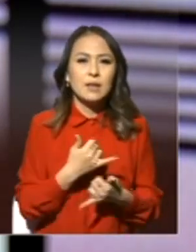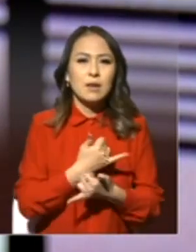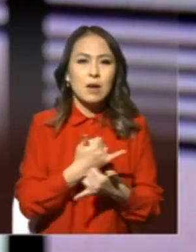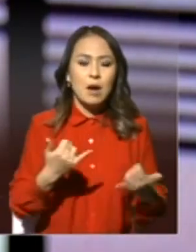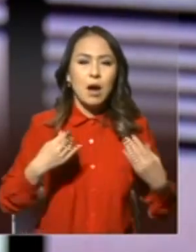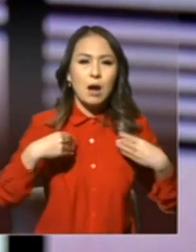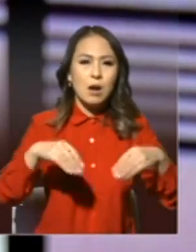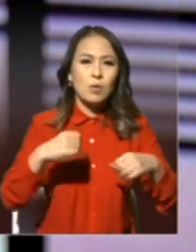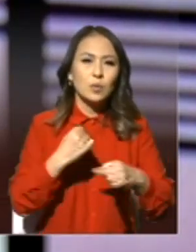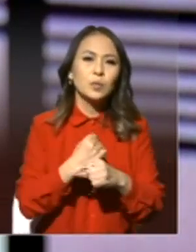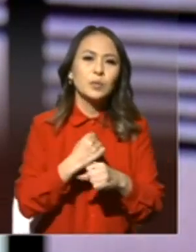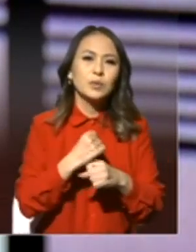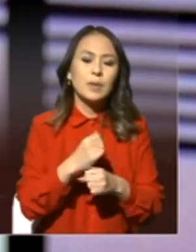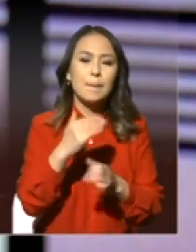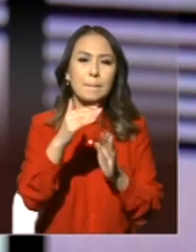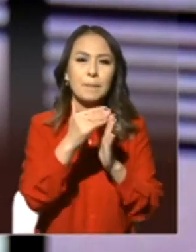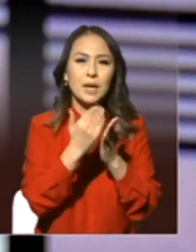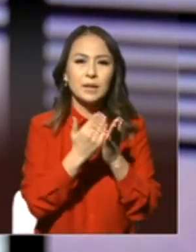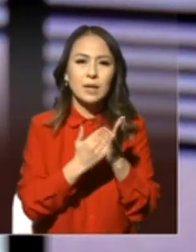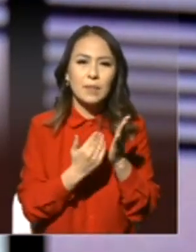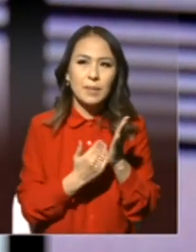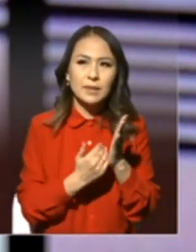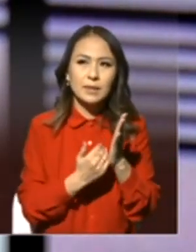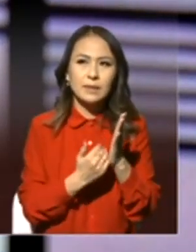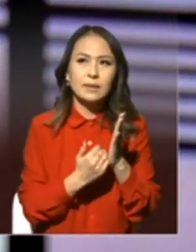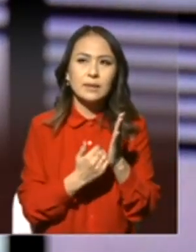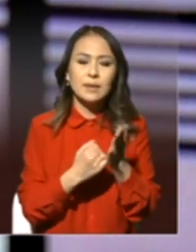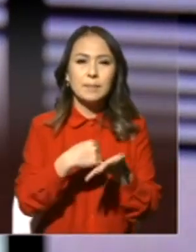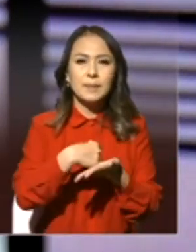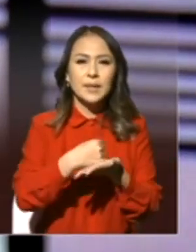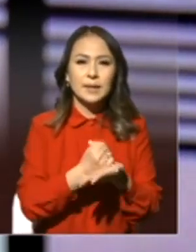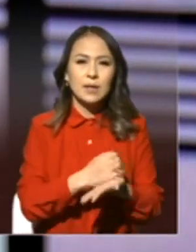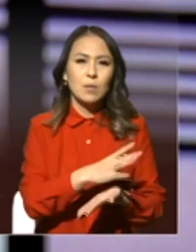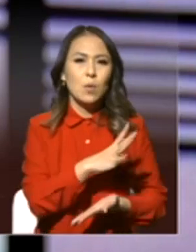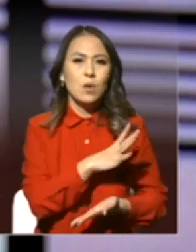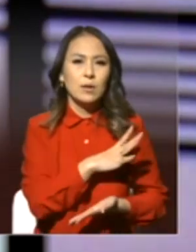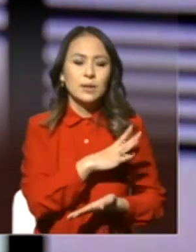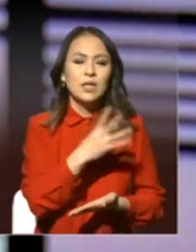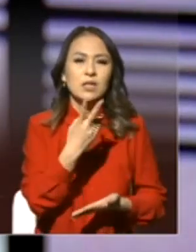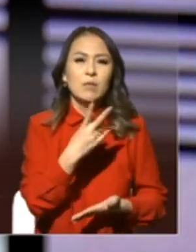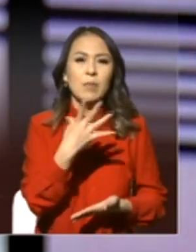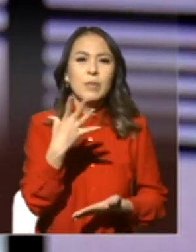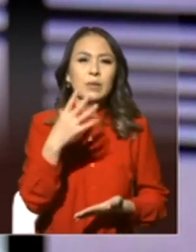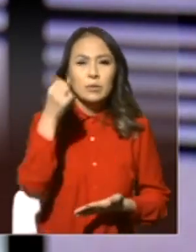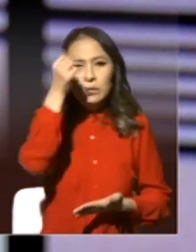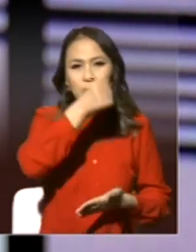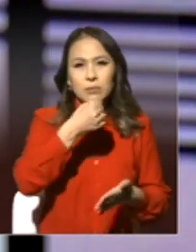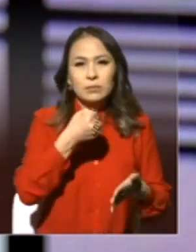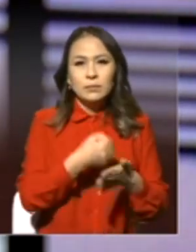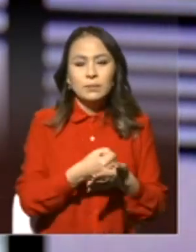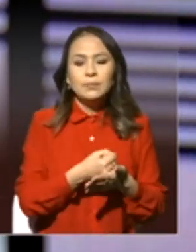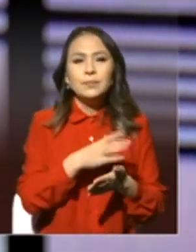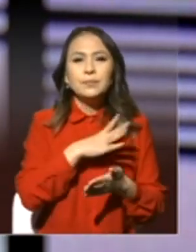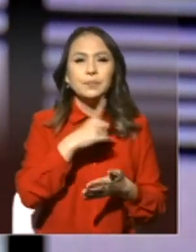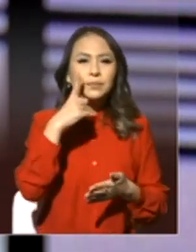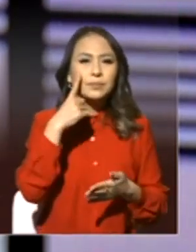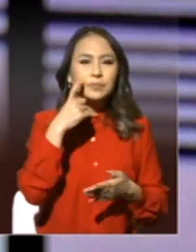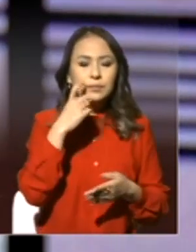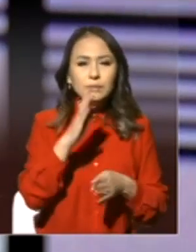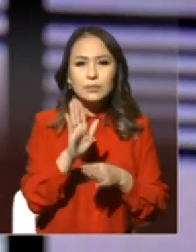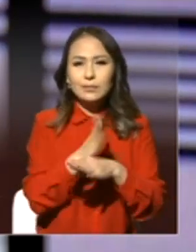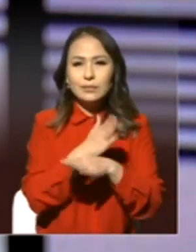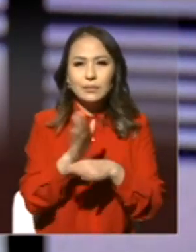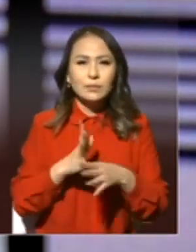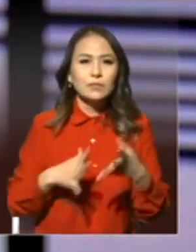агроөнеркәсіп кешенді дамытудың ұлттық бағдарламасы жаңағы бекітілген болатын. Сол жерде 25 жылға дейін қанттан басқасын барлық